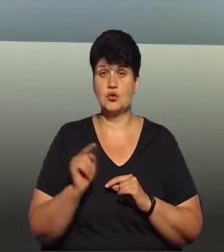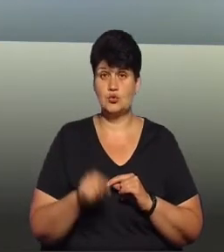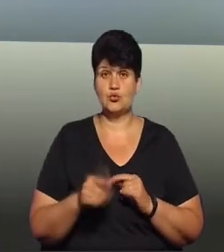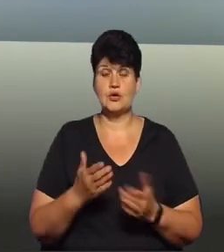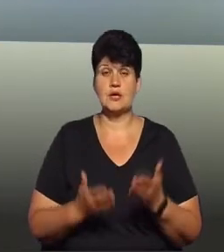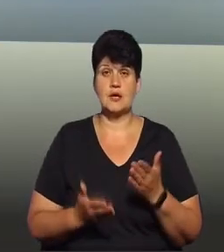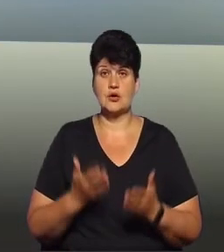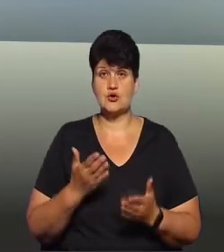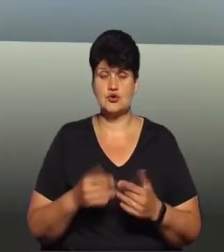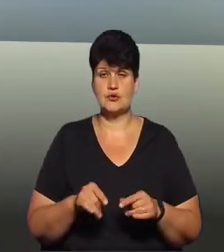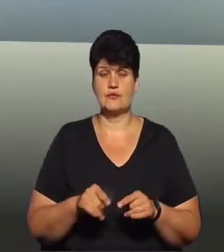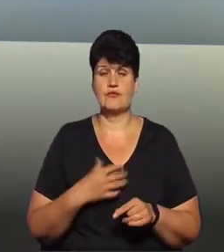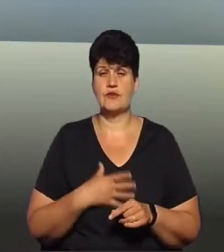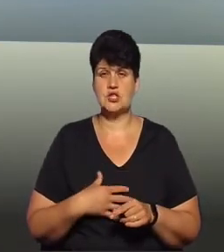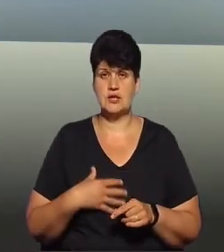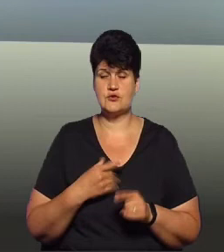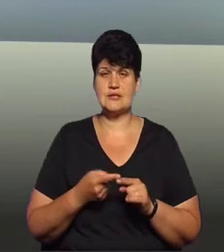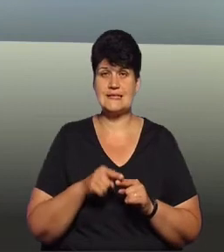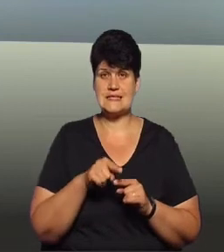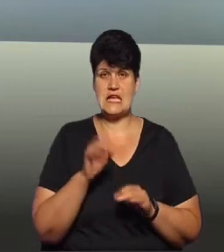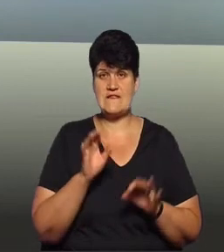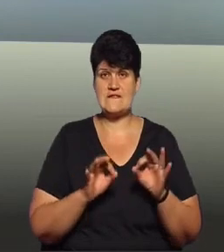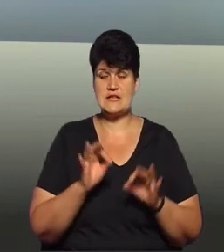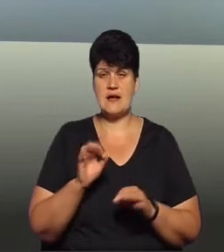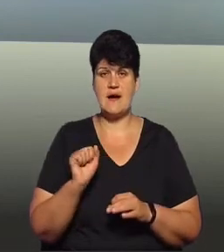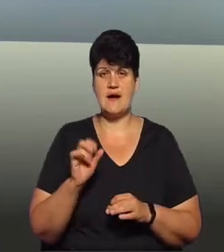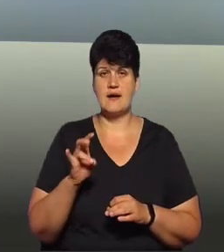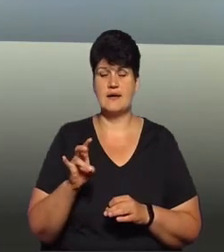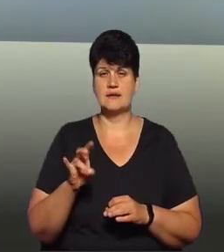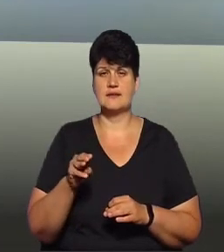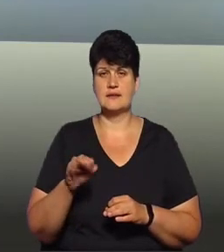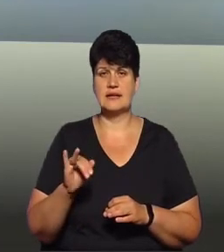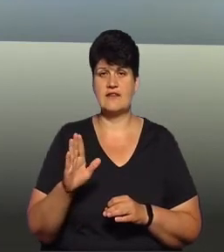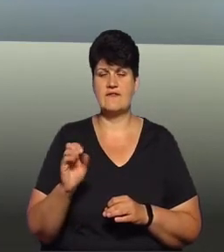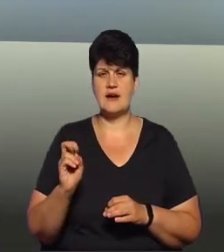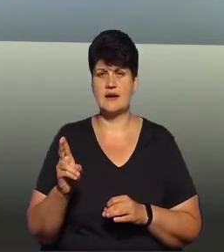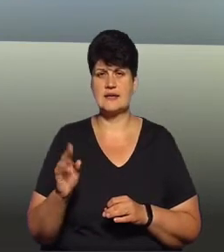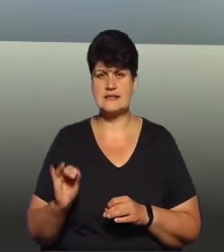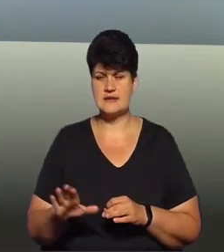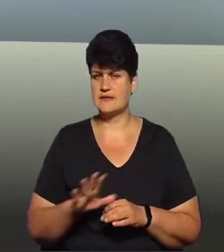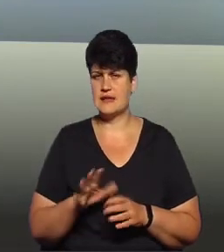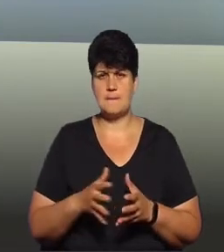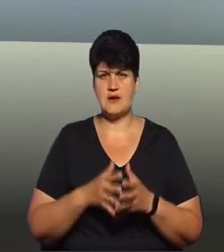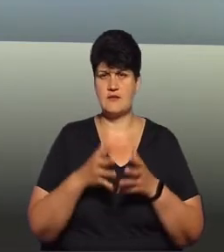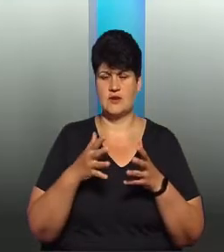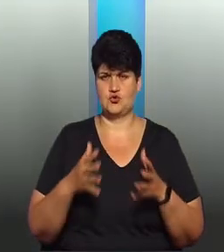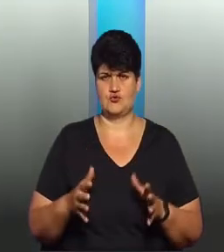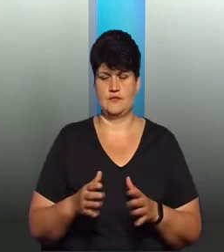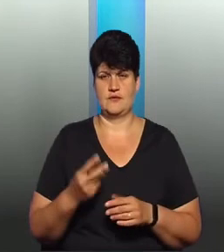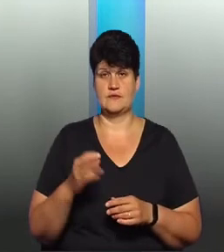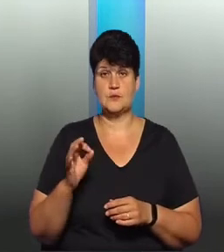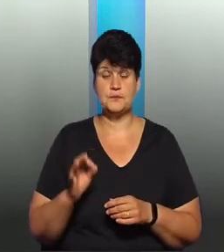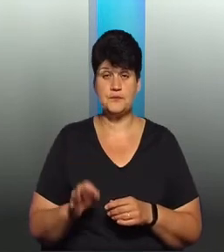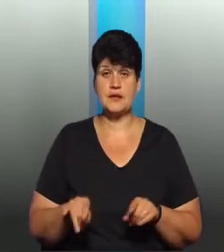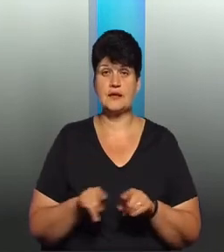цей відсоток оцих антиваксів, як ви говорите, він не перевищував. Також ще один момент слід врахувати,